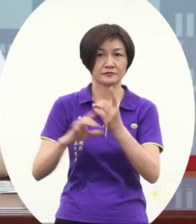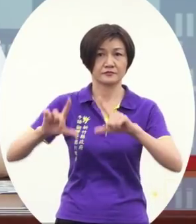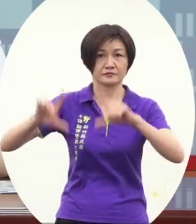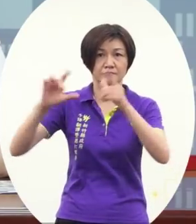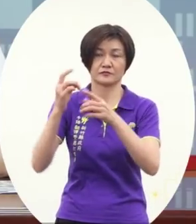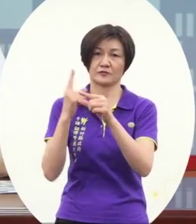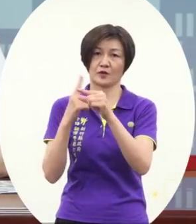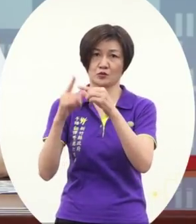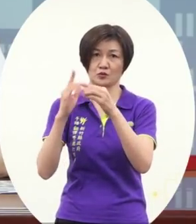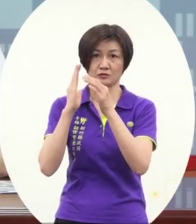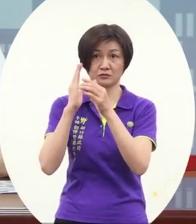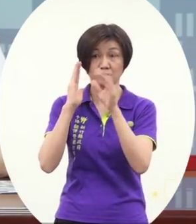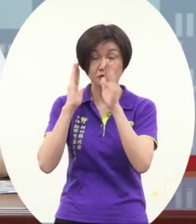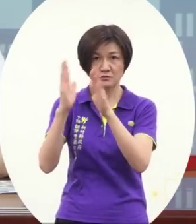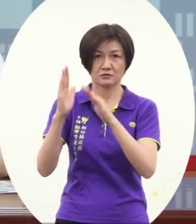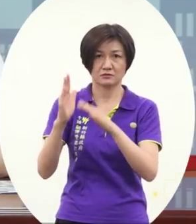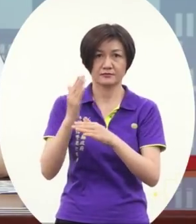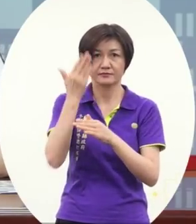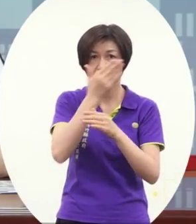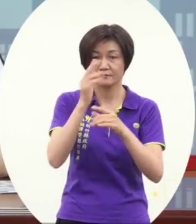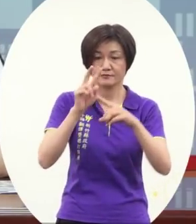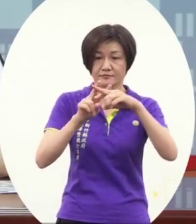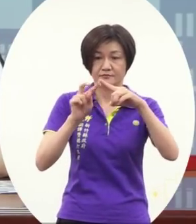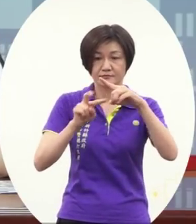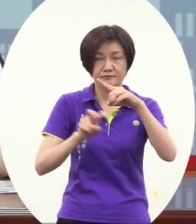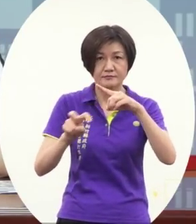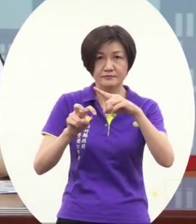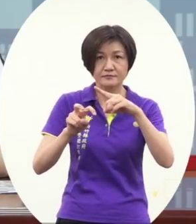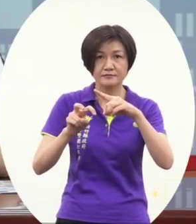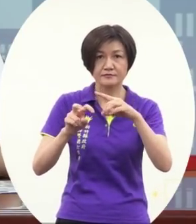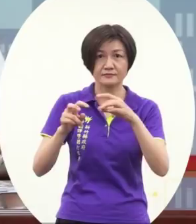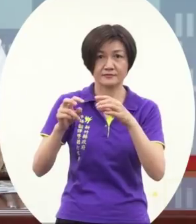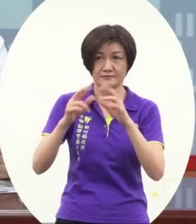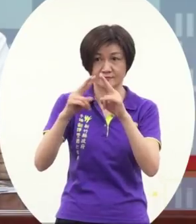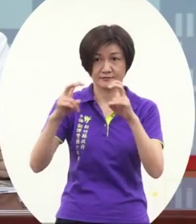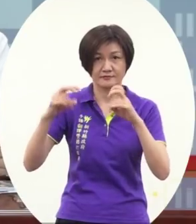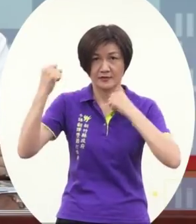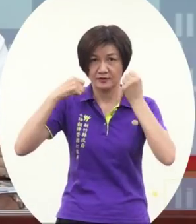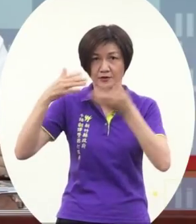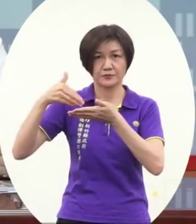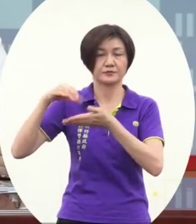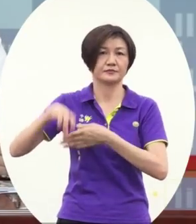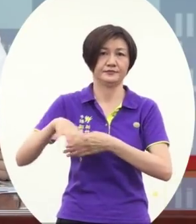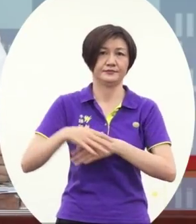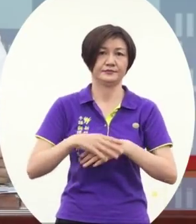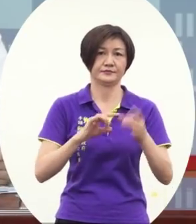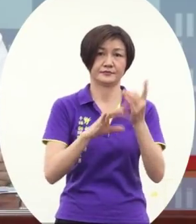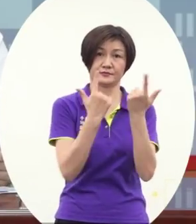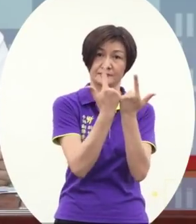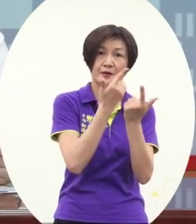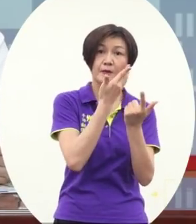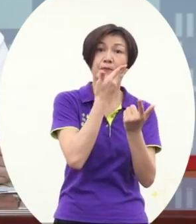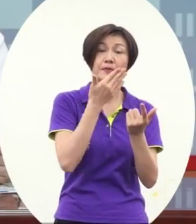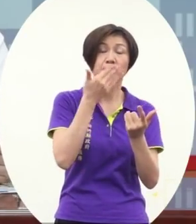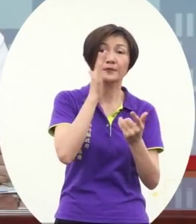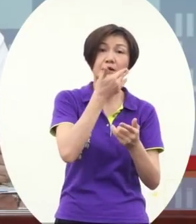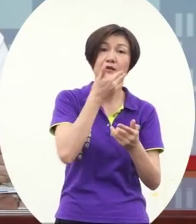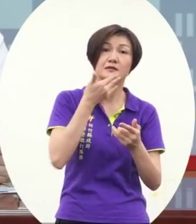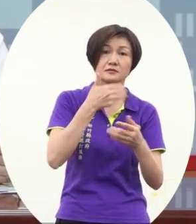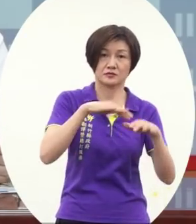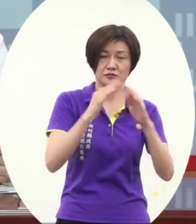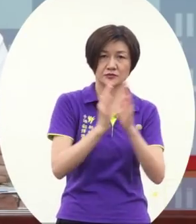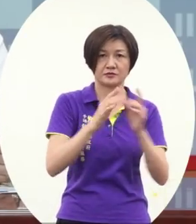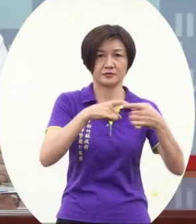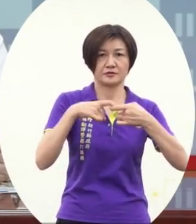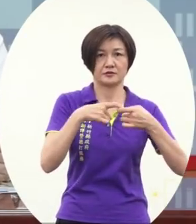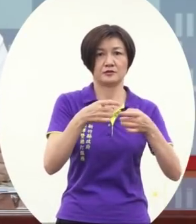路美之城早餐店、竹北市胜利6街全联福利